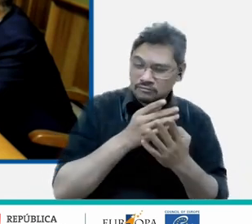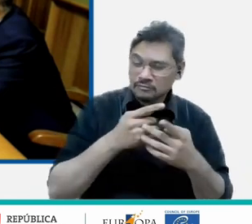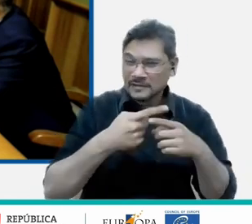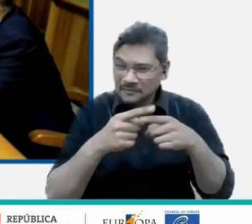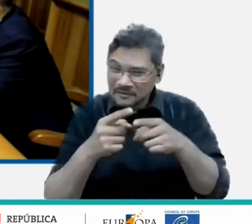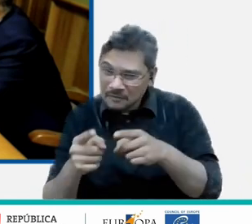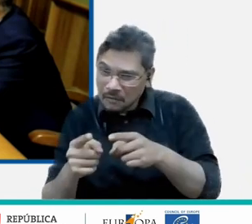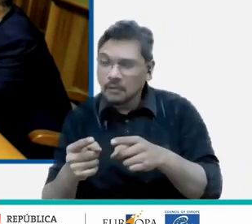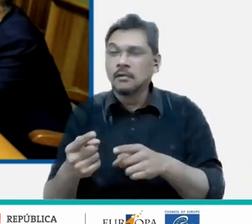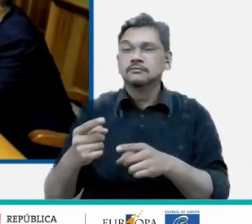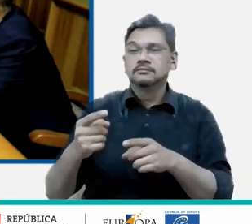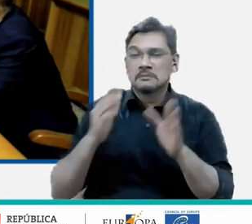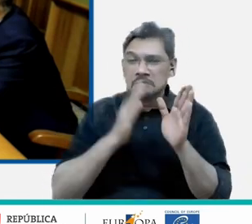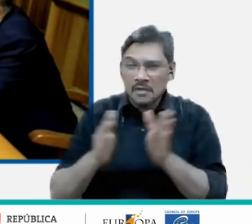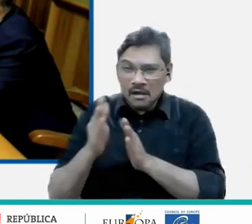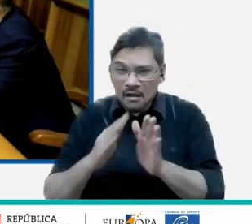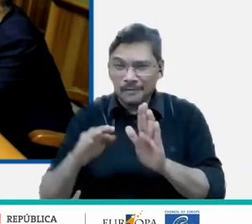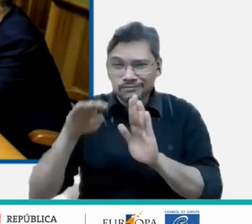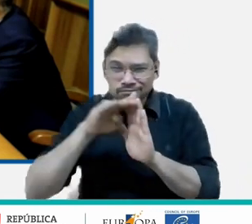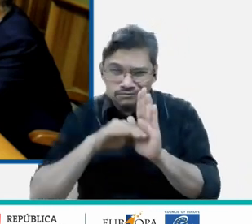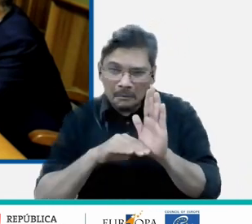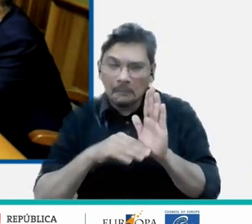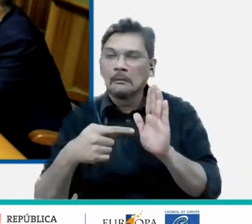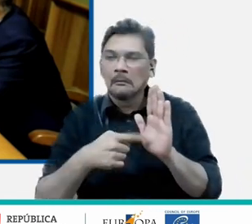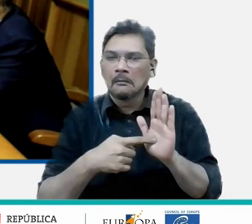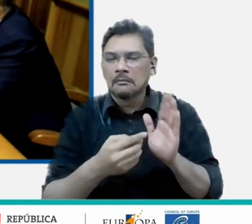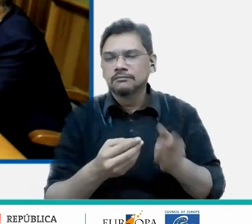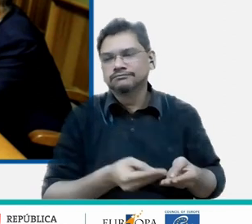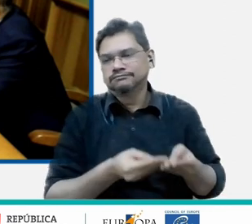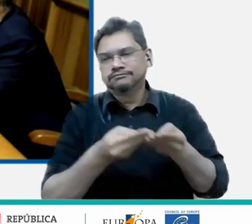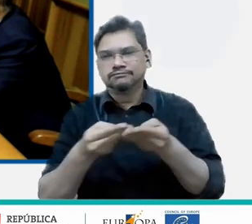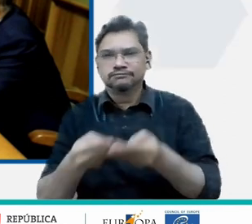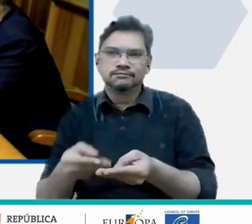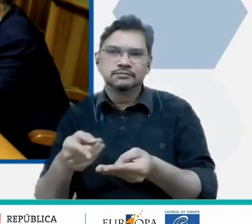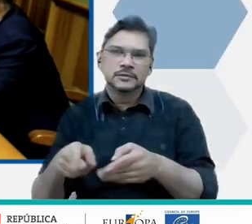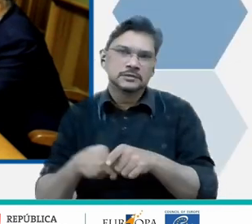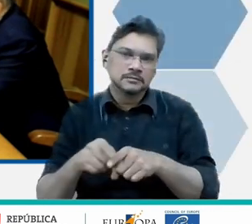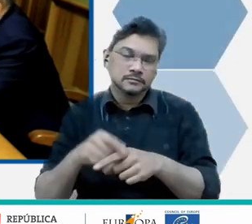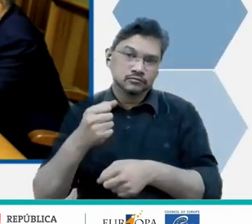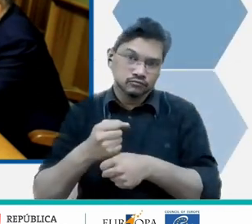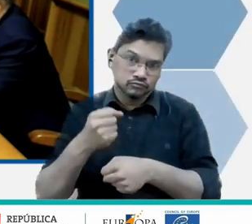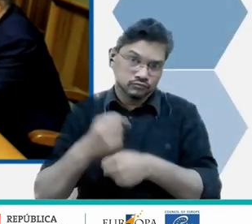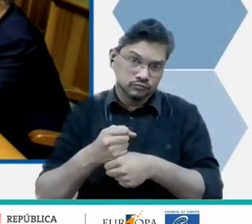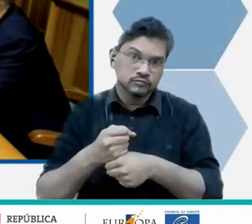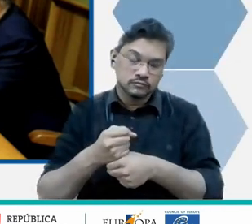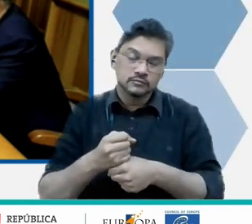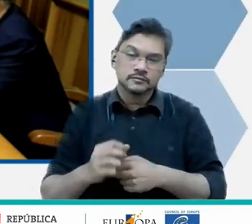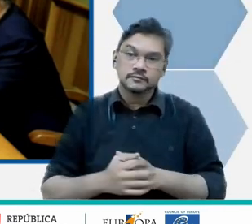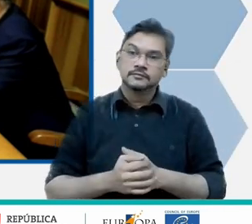В контексте участия в глобальной инициативе повышения устойчивости городов 2030